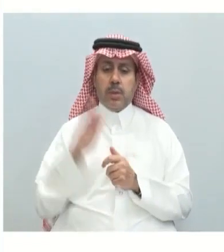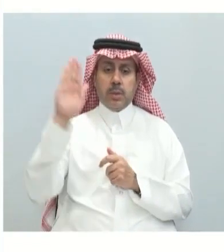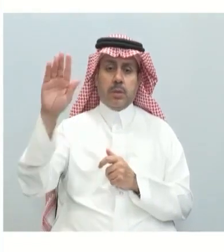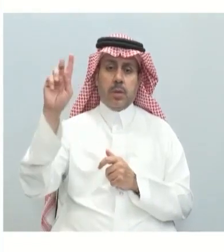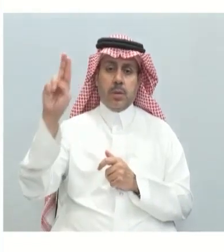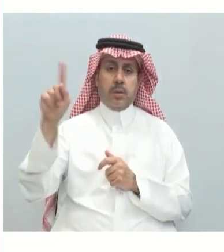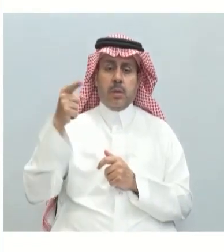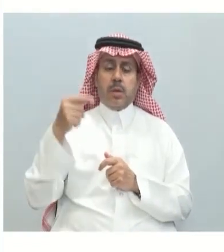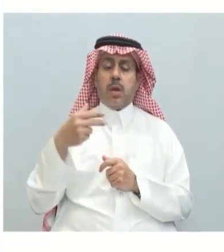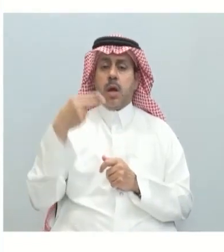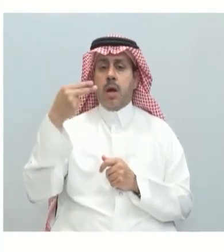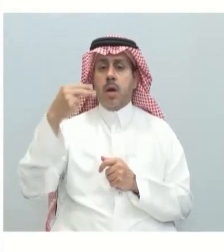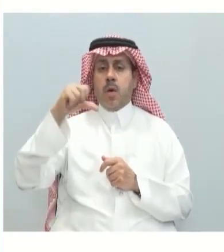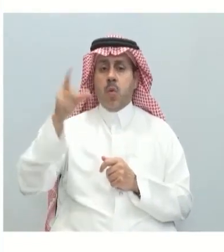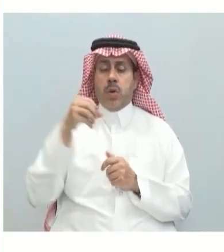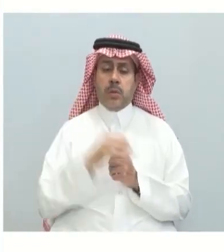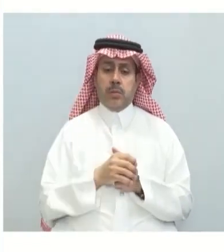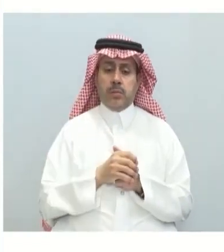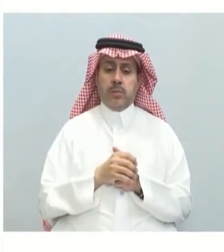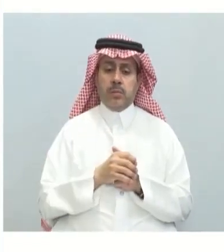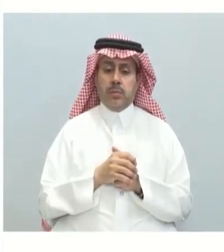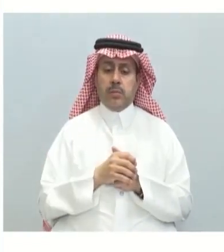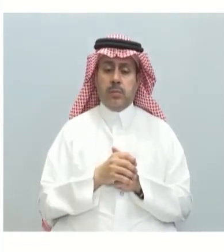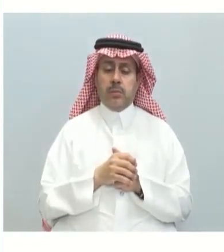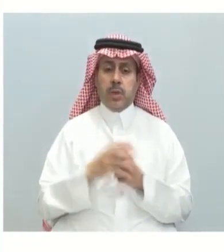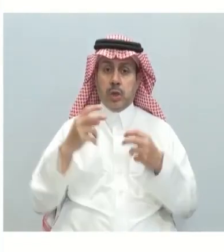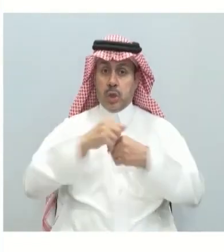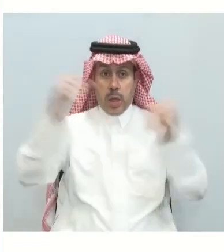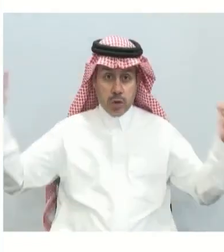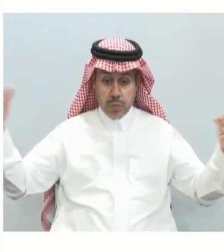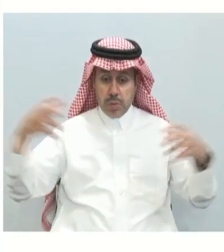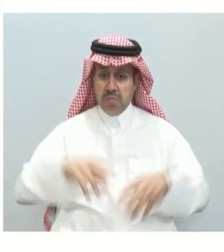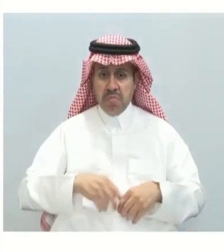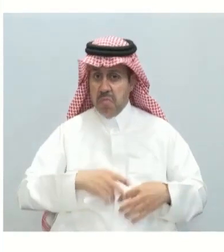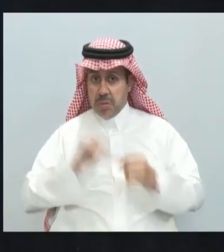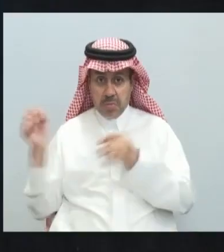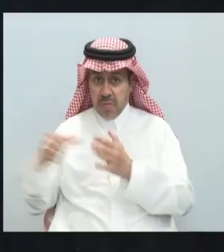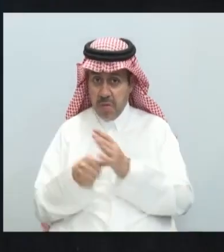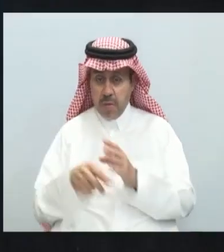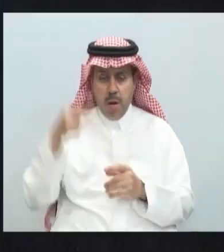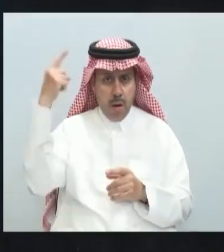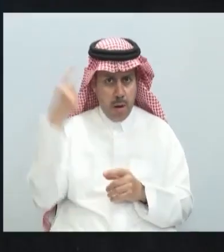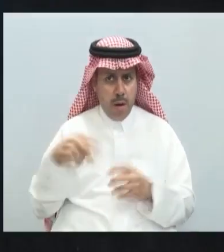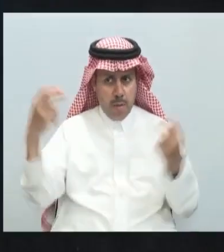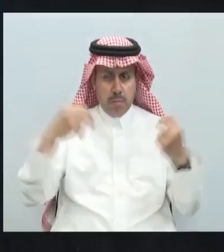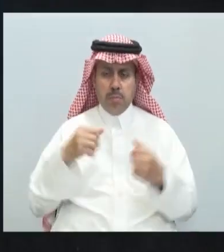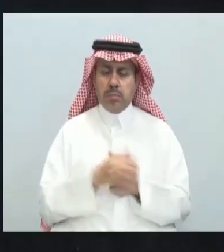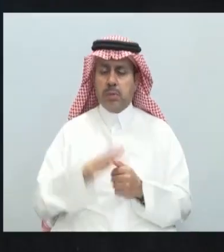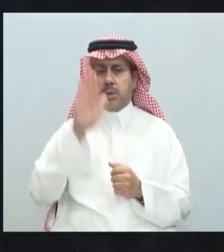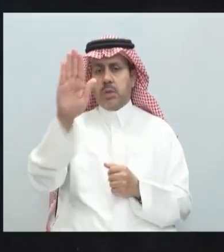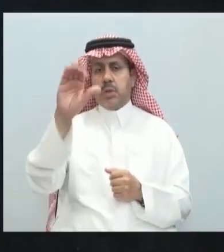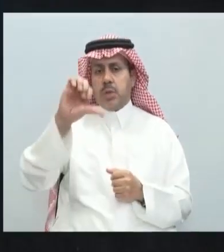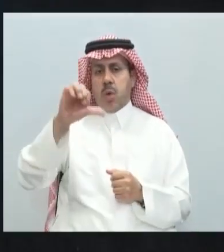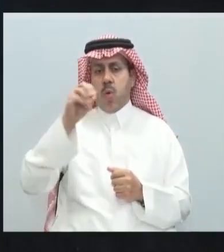عوراته وكذلك يقبح كشفها لان الله تعالى سماها ماذا سماها سوءه